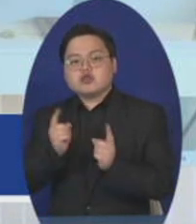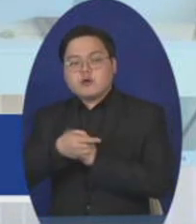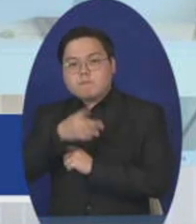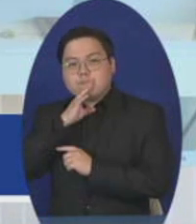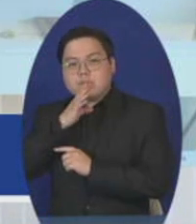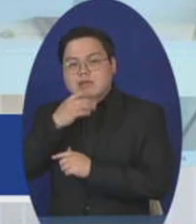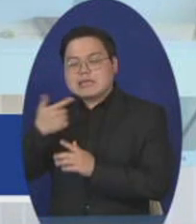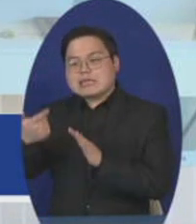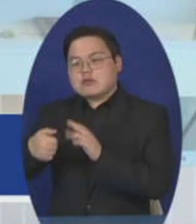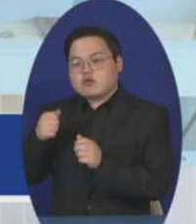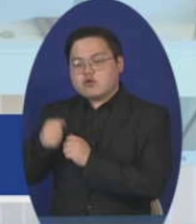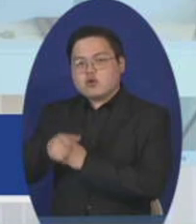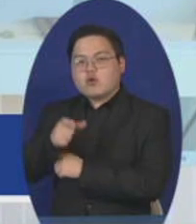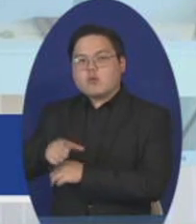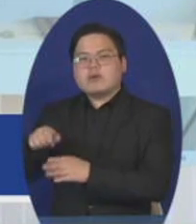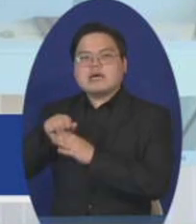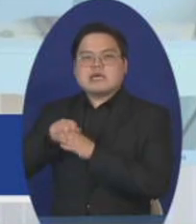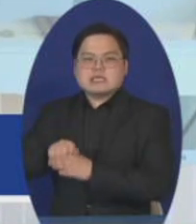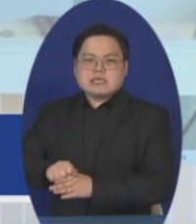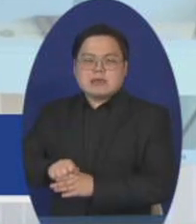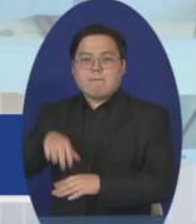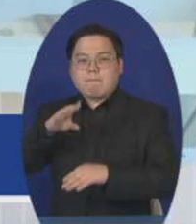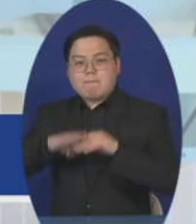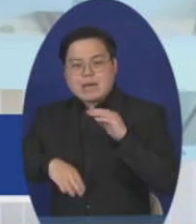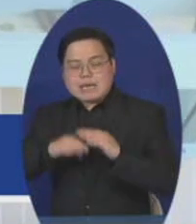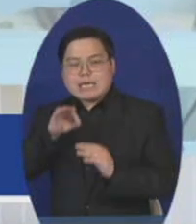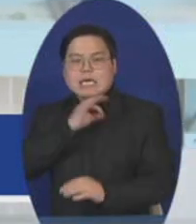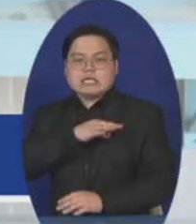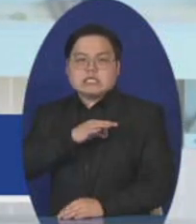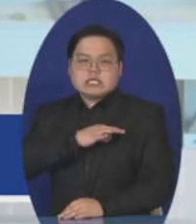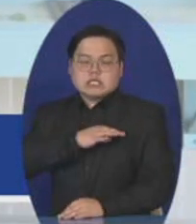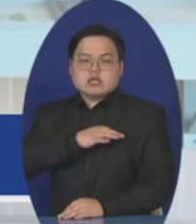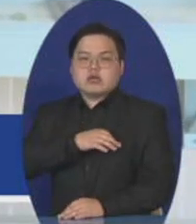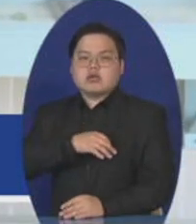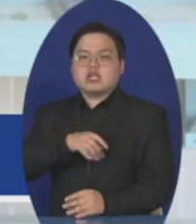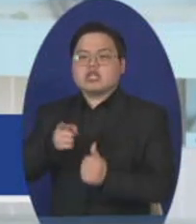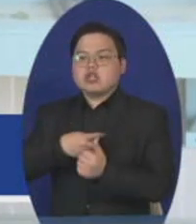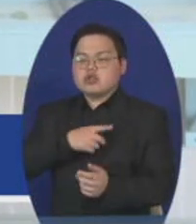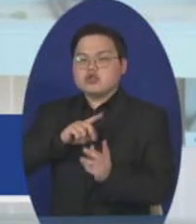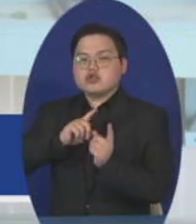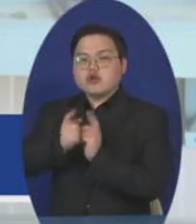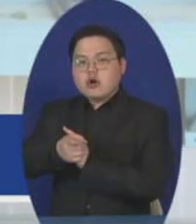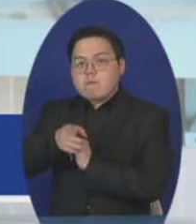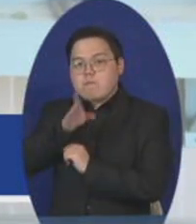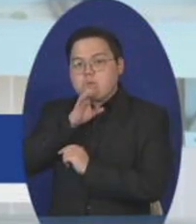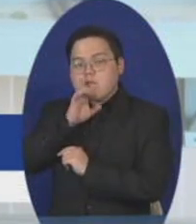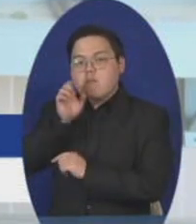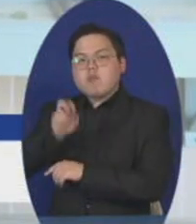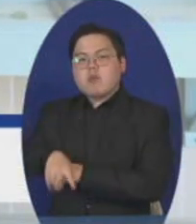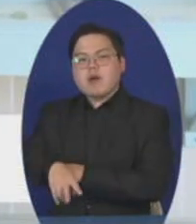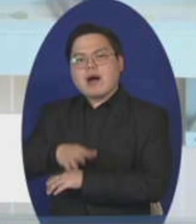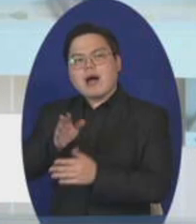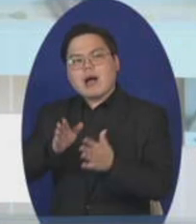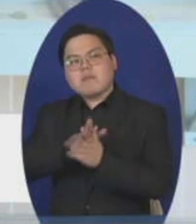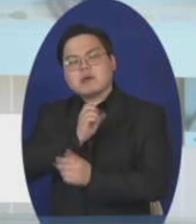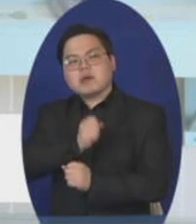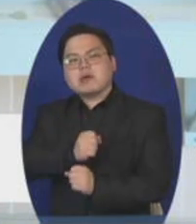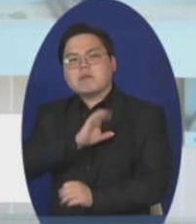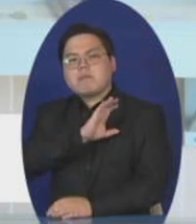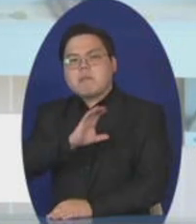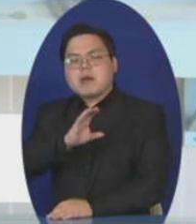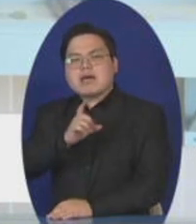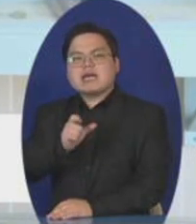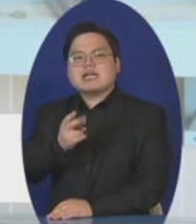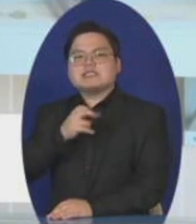байгаа. За баярх ашиглах шилжүүлэгтэр бол түншлэл хийж байгаа хоёр талаас хамтарч байгаа хамтрагчдын тэр